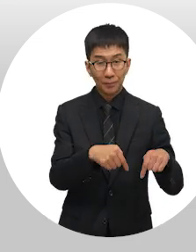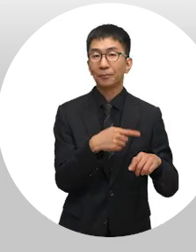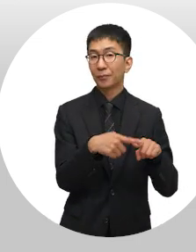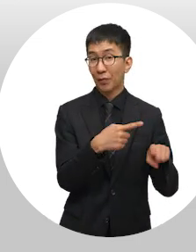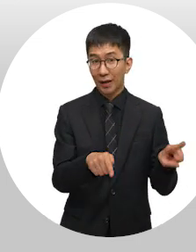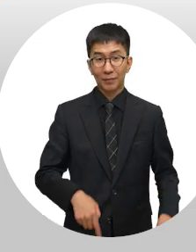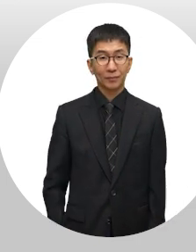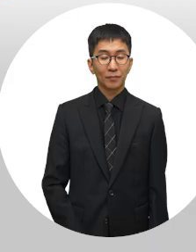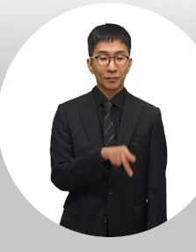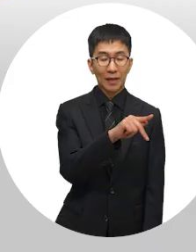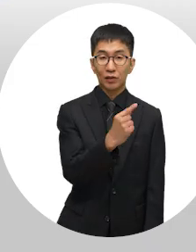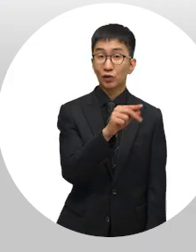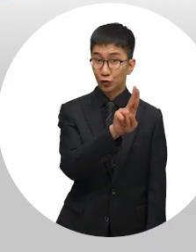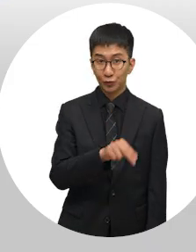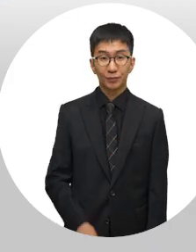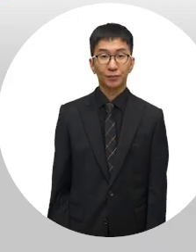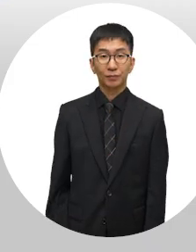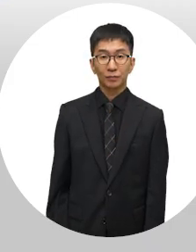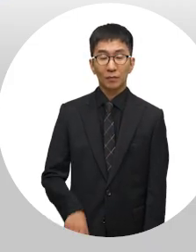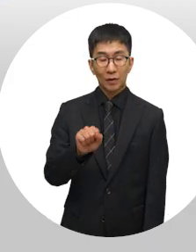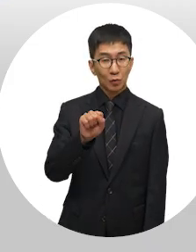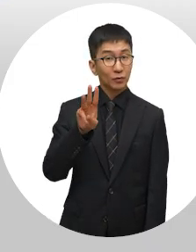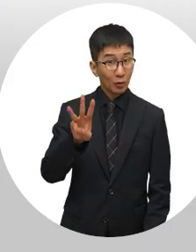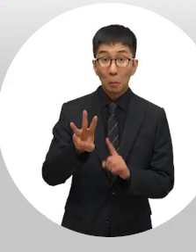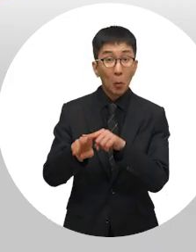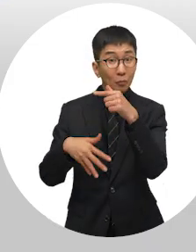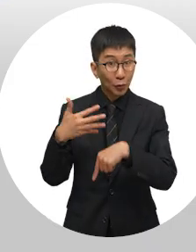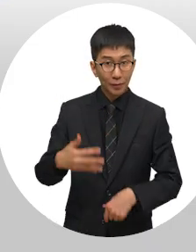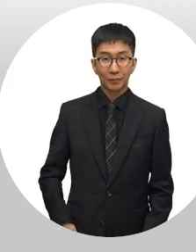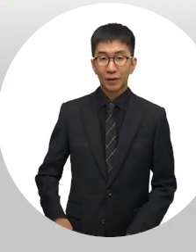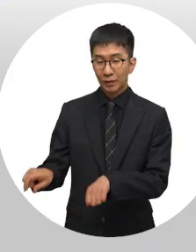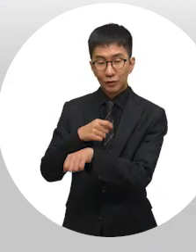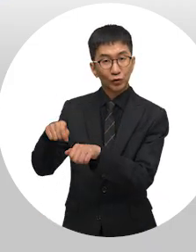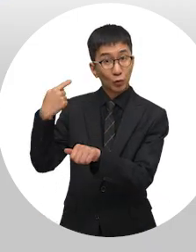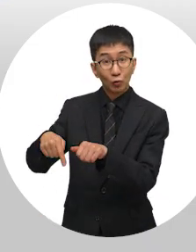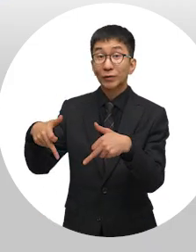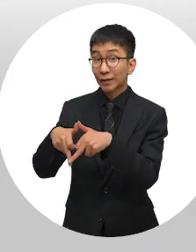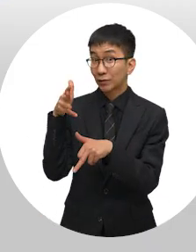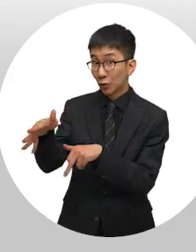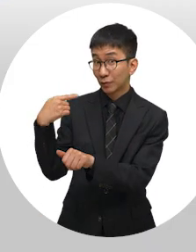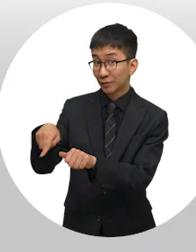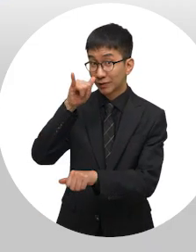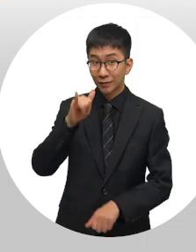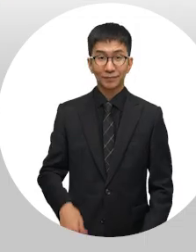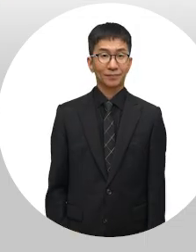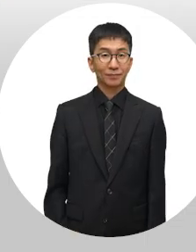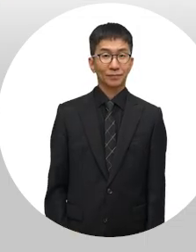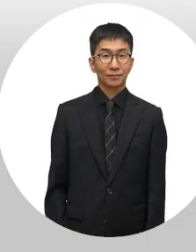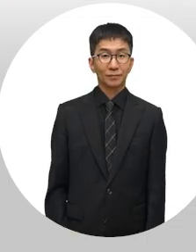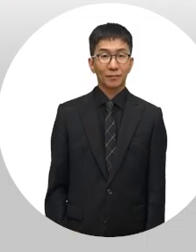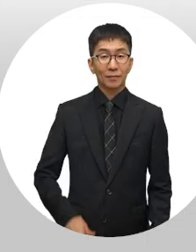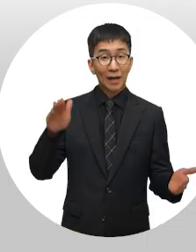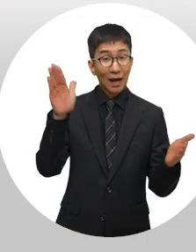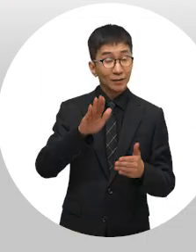모두 평가하는 KGU 학생부 종합전형, 소프트웨어 옵사 전형, 그리고 특수교육 대상자 전형이 있습니다.